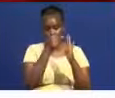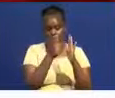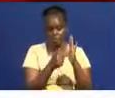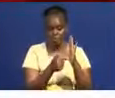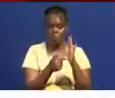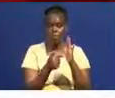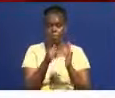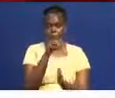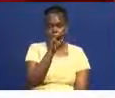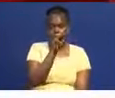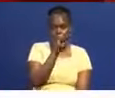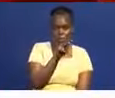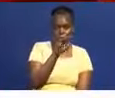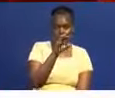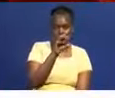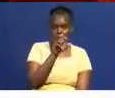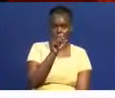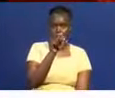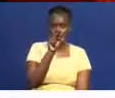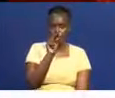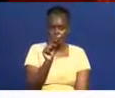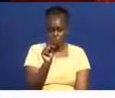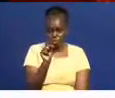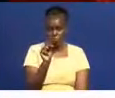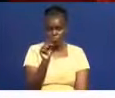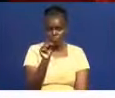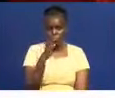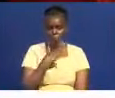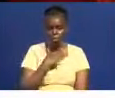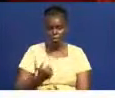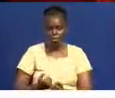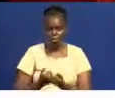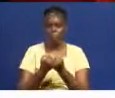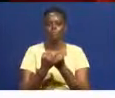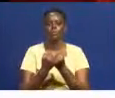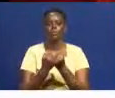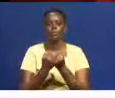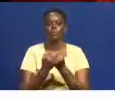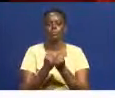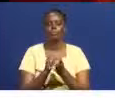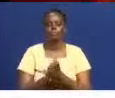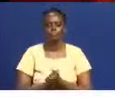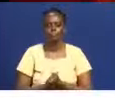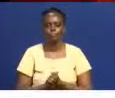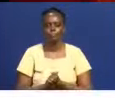mkono kwa sababu unakuja katika wakati unaofaa.